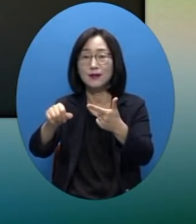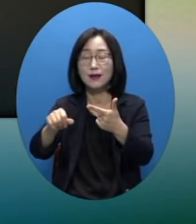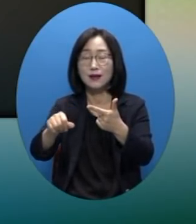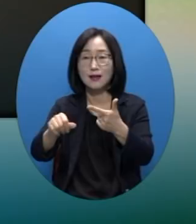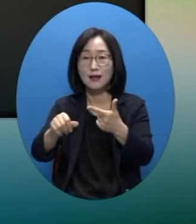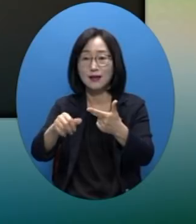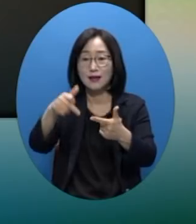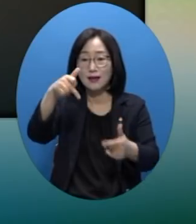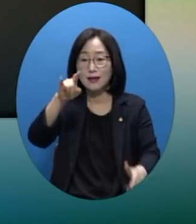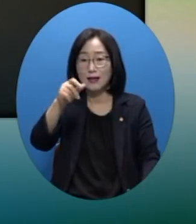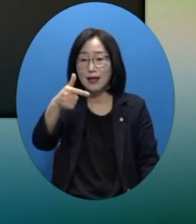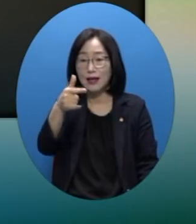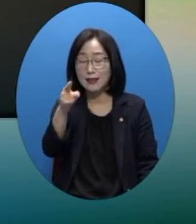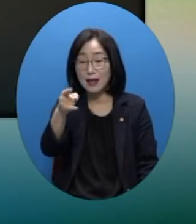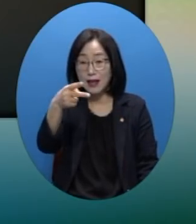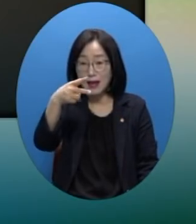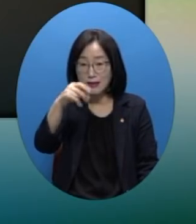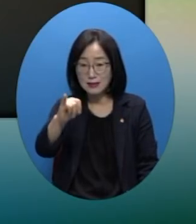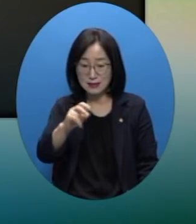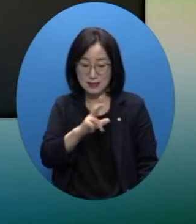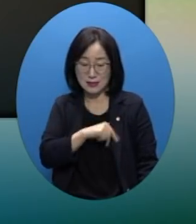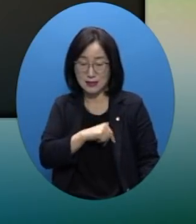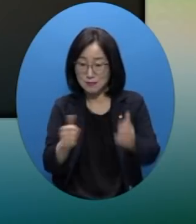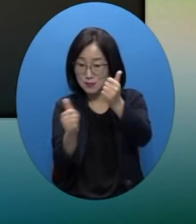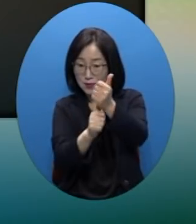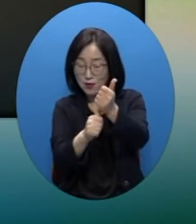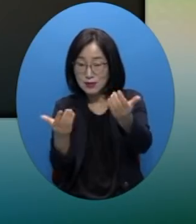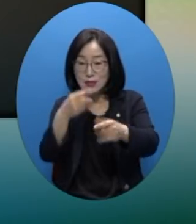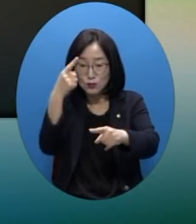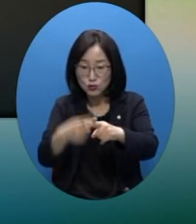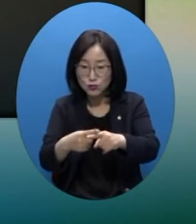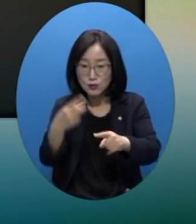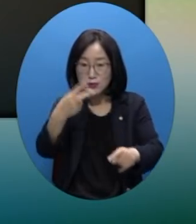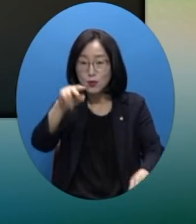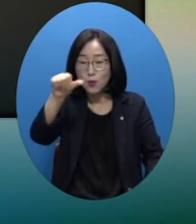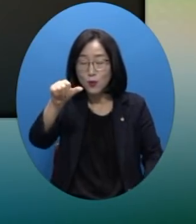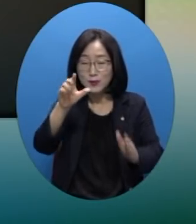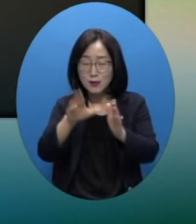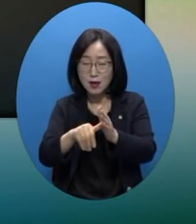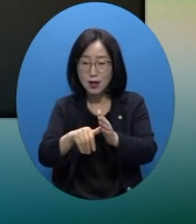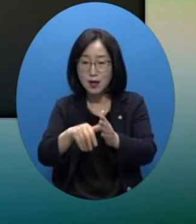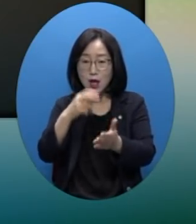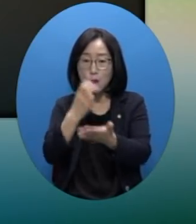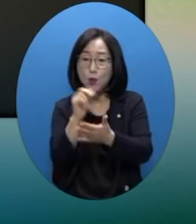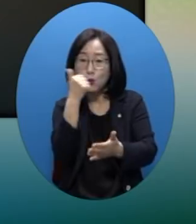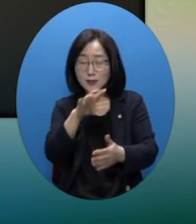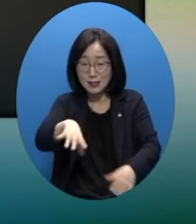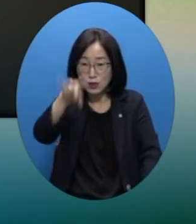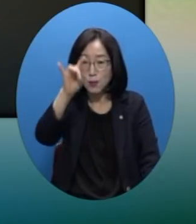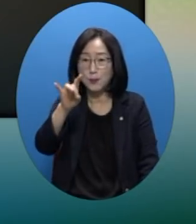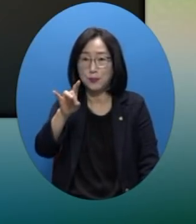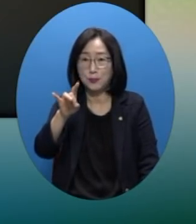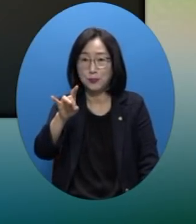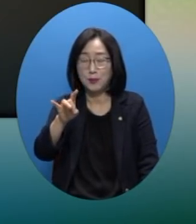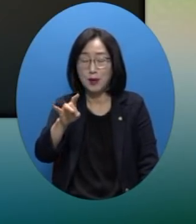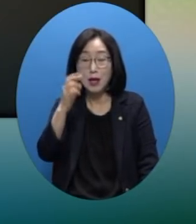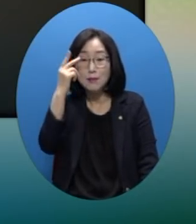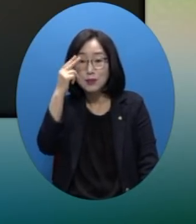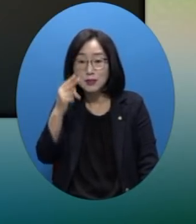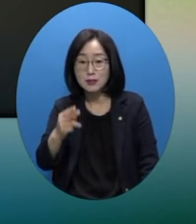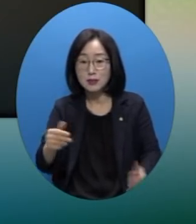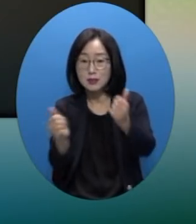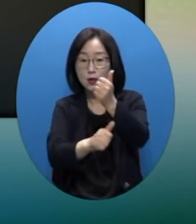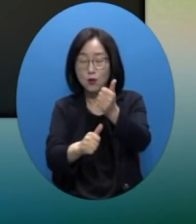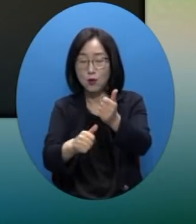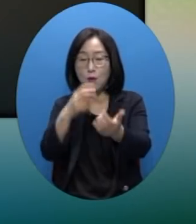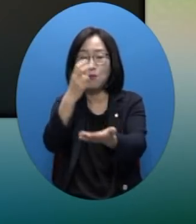에드워드 케네디 상원의원제에서 일하다가 2001년 변호사 29세 최연소로 미 상원의원 수석 법률